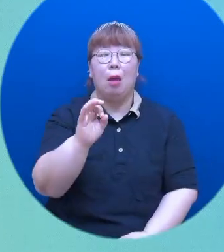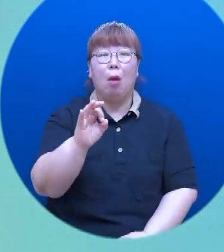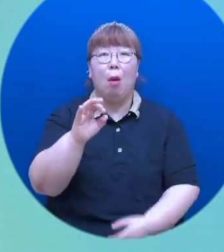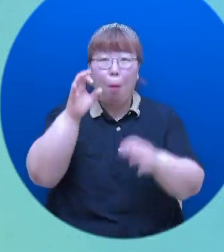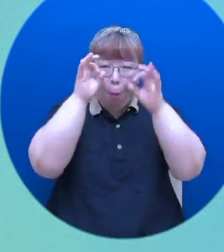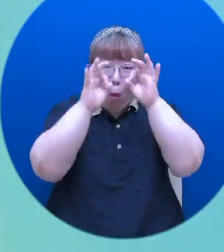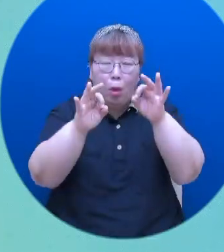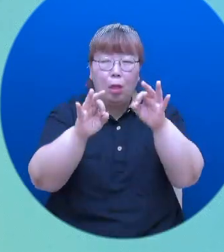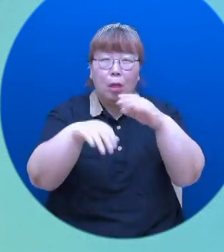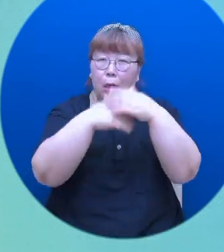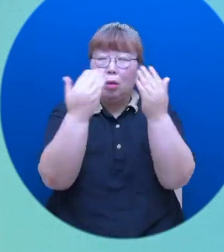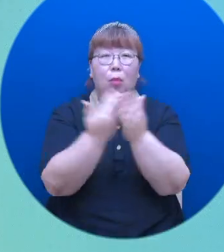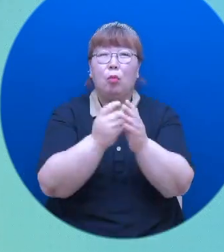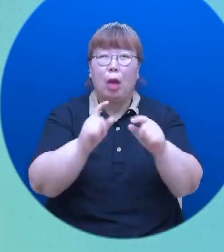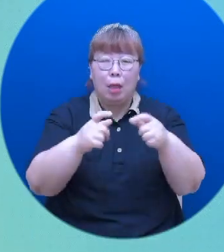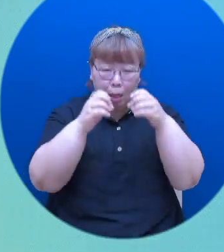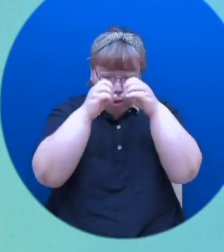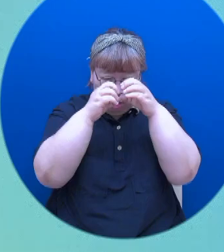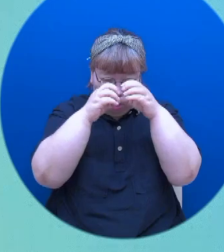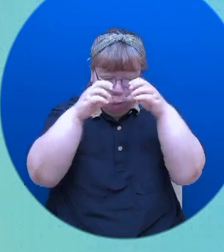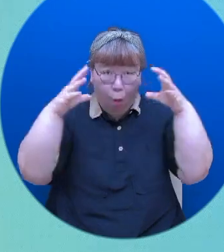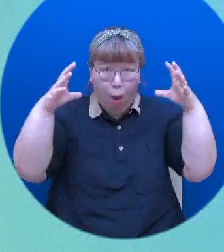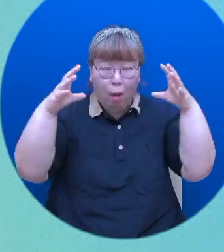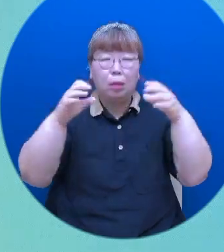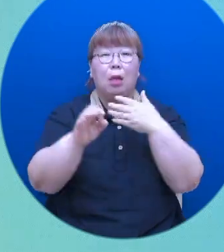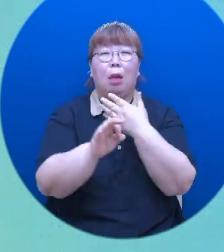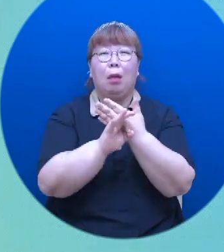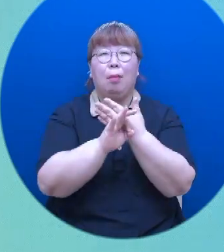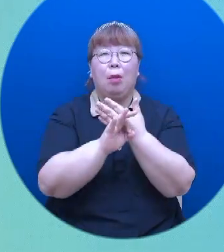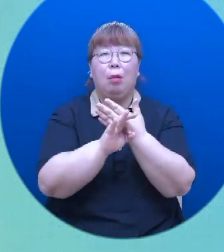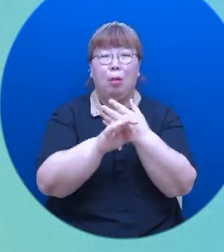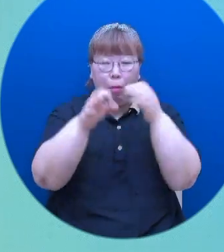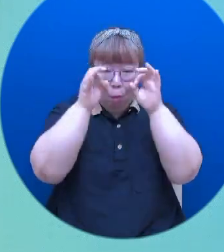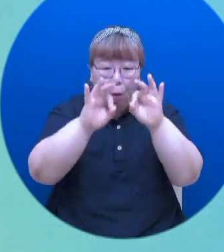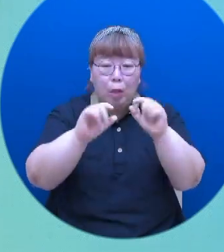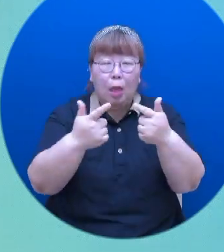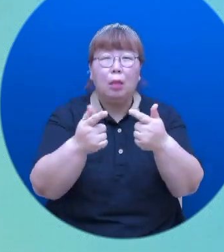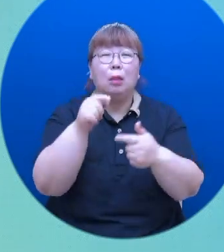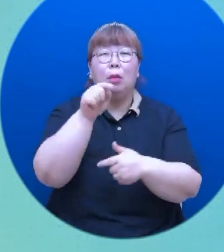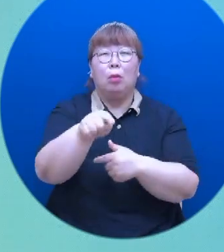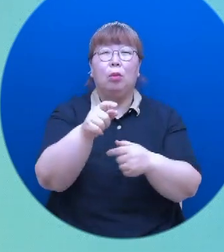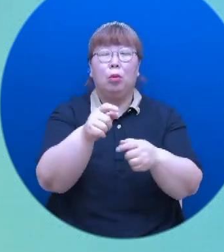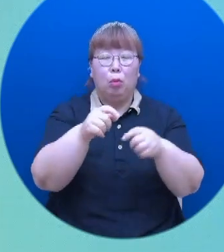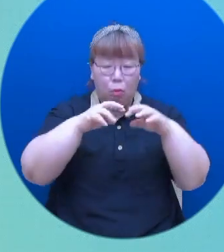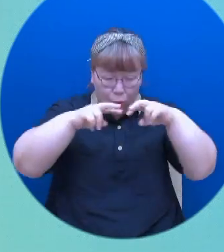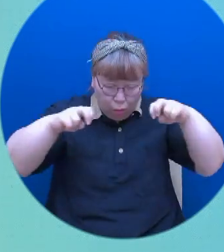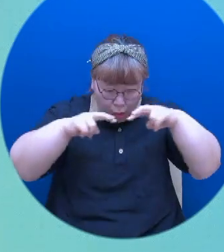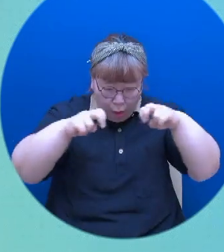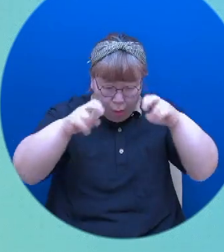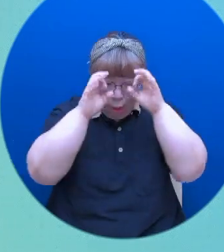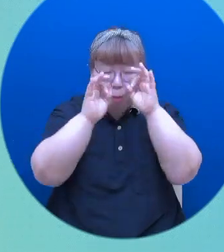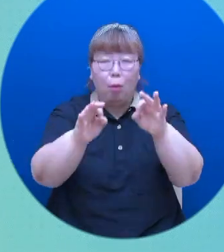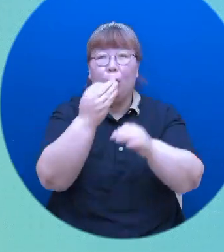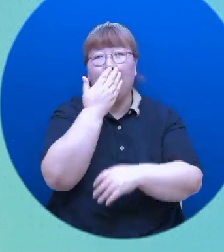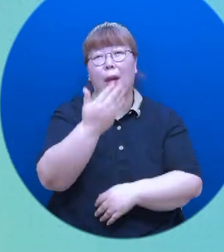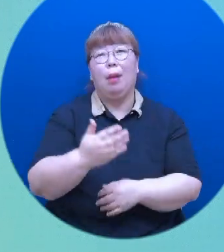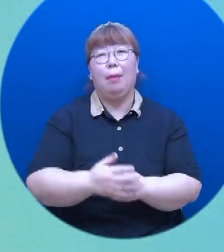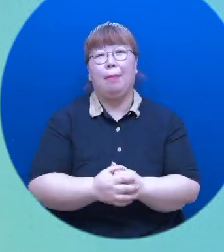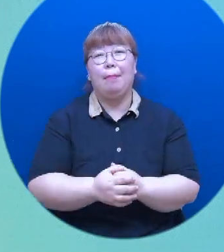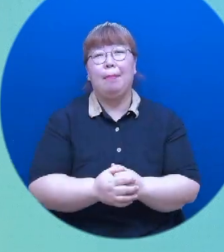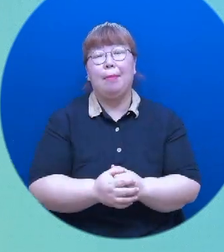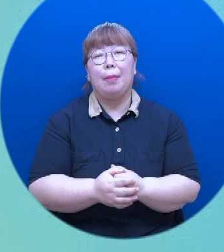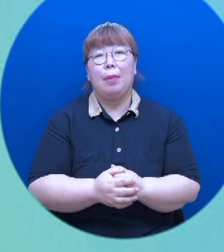아니다. 확장하면 안 보이는 걸 볼 줄 알게 된다.